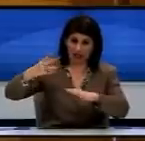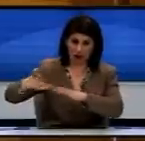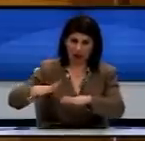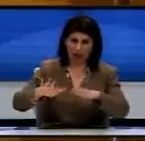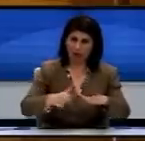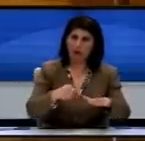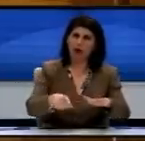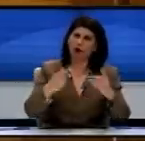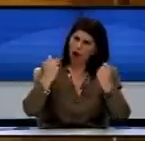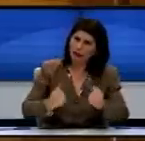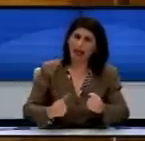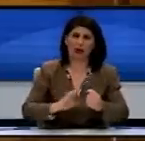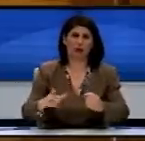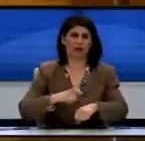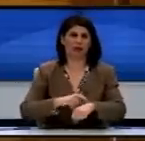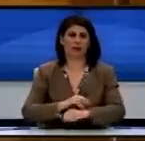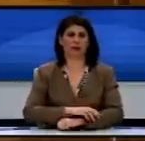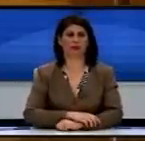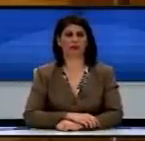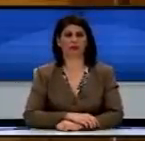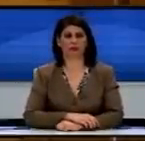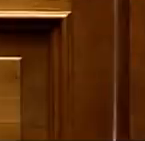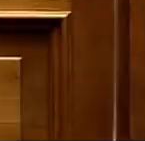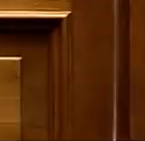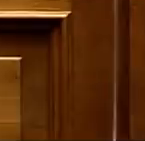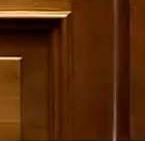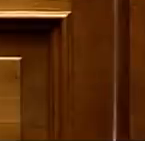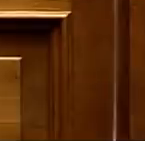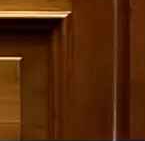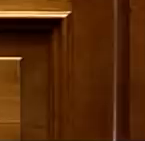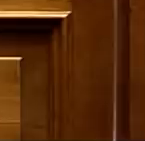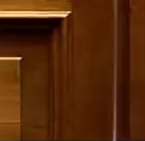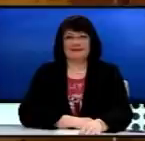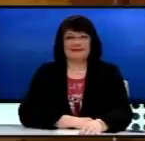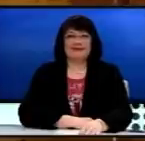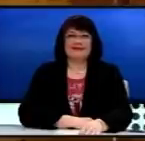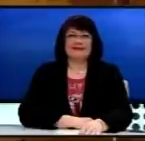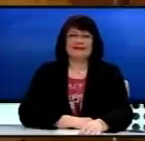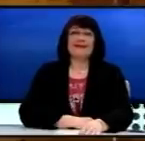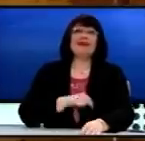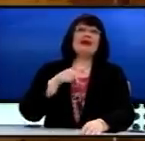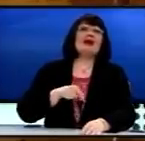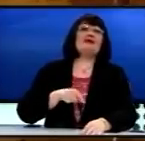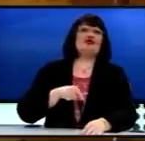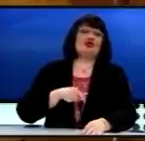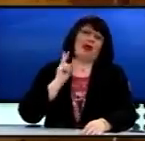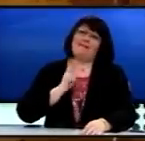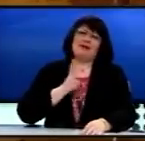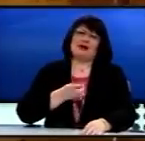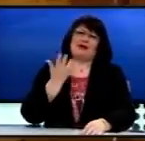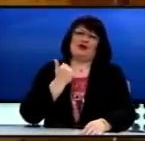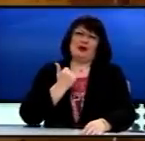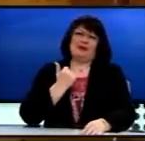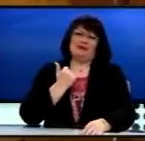είναι κάτι το οποίο το αντέχουμε αυτή τη στιγμή. Είναι μια επιλογή η οποία δεν εγκυμονεί σημαντικό κίνδυνο να